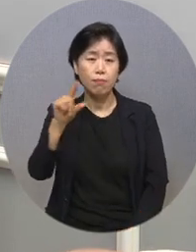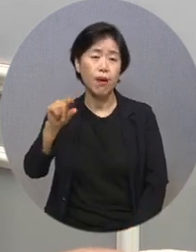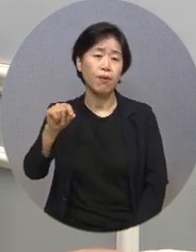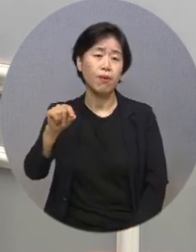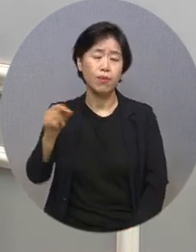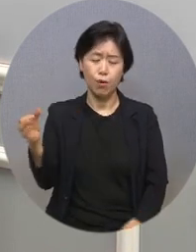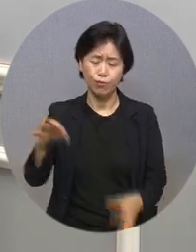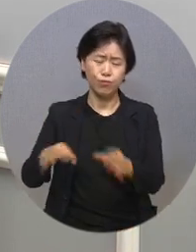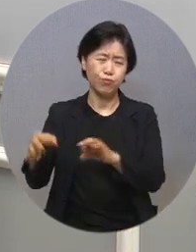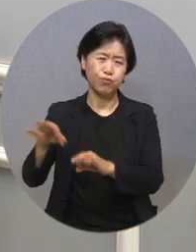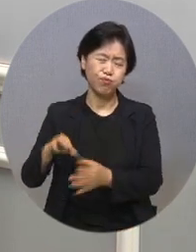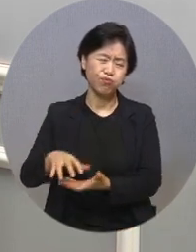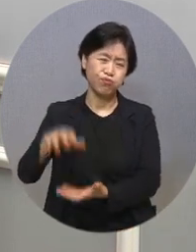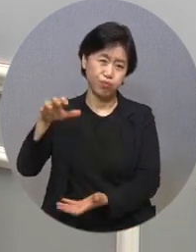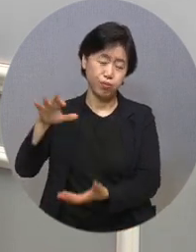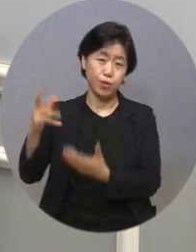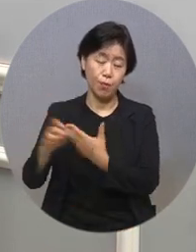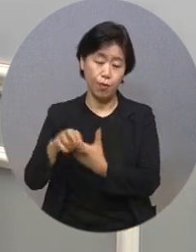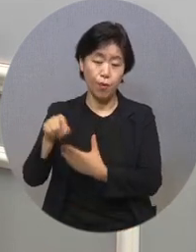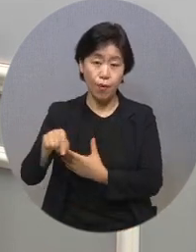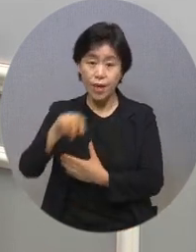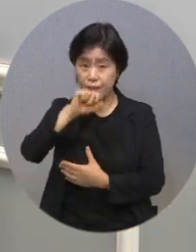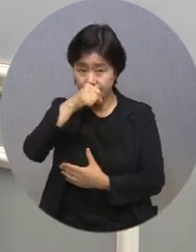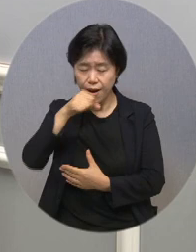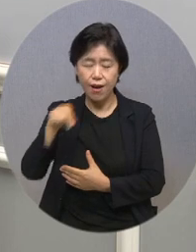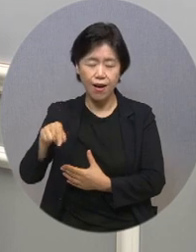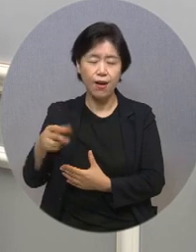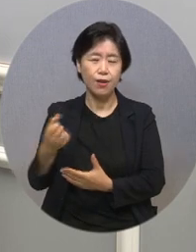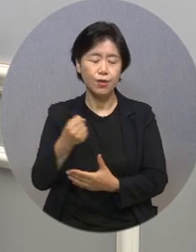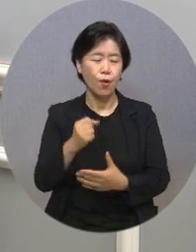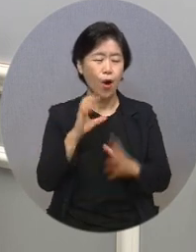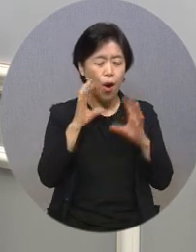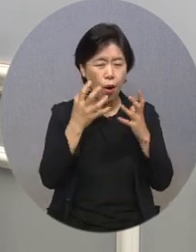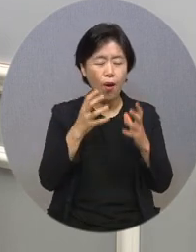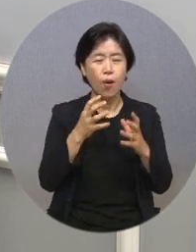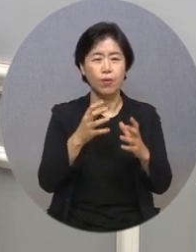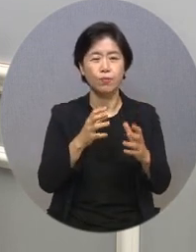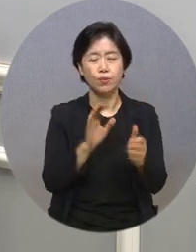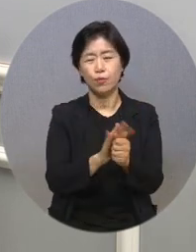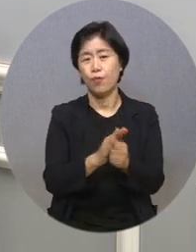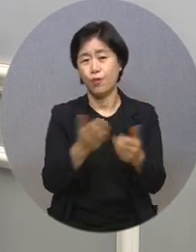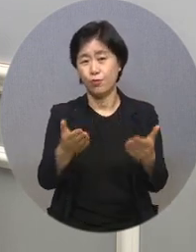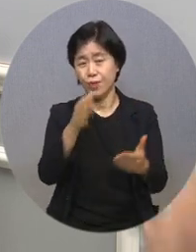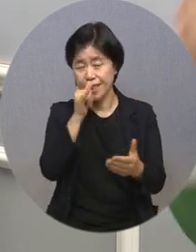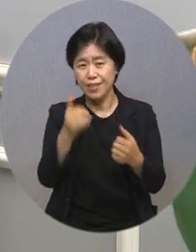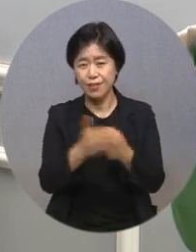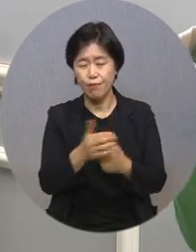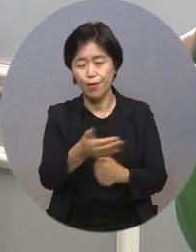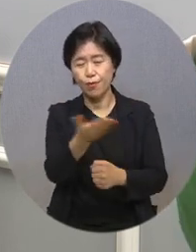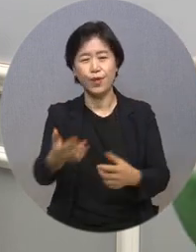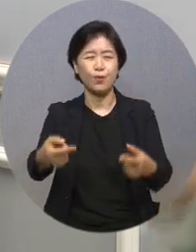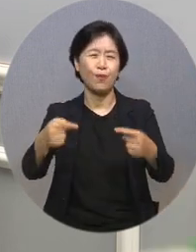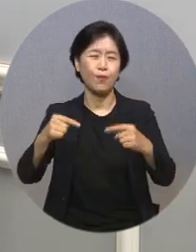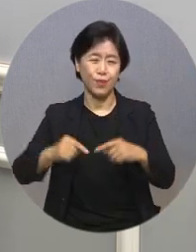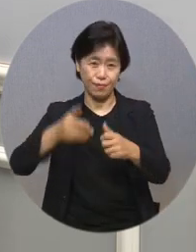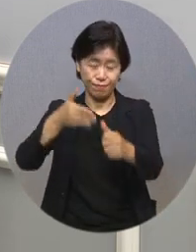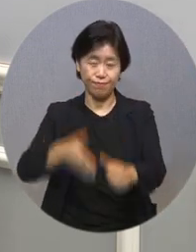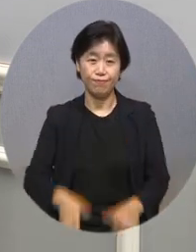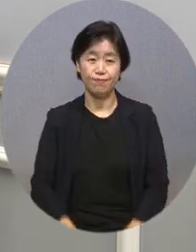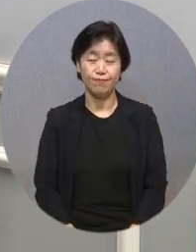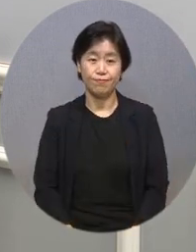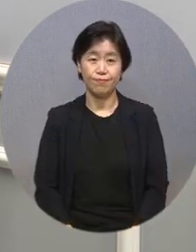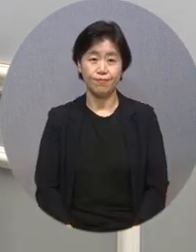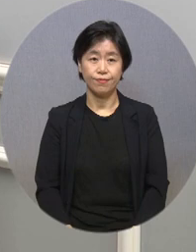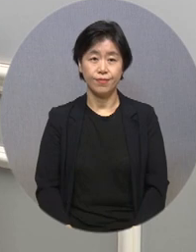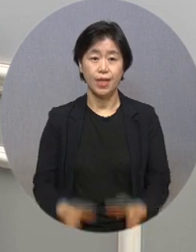후원금이 모여서 이렇게 네. 어려운 아이들을 위해서 쓰여지니까 네. 많은 분들이 더 동참할 수 있었으면 좋겠습니다. 이 아동복지